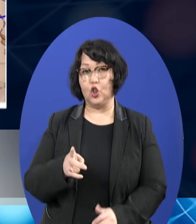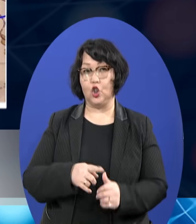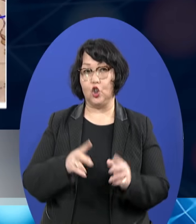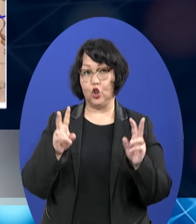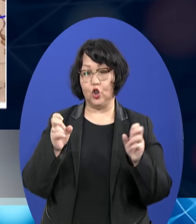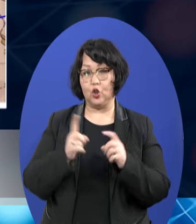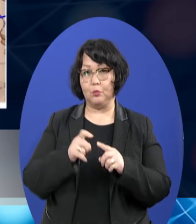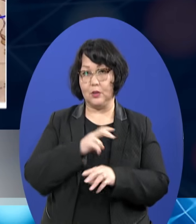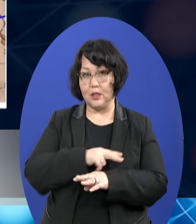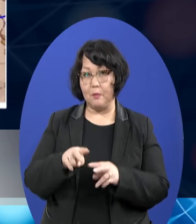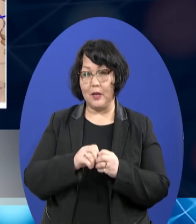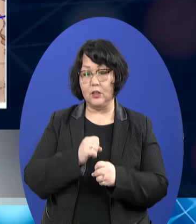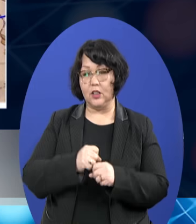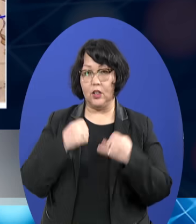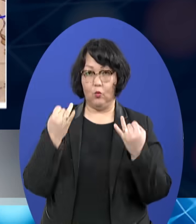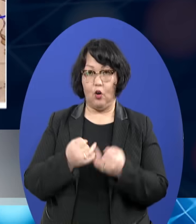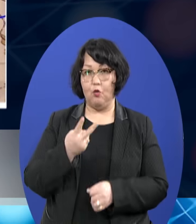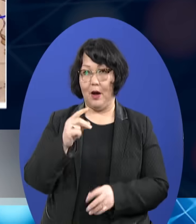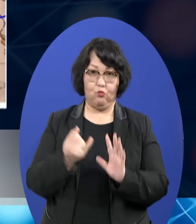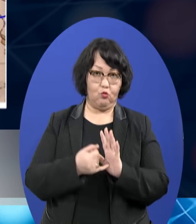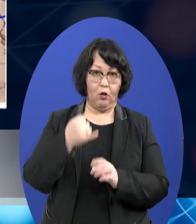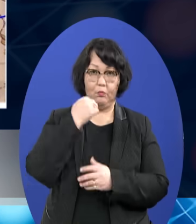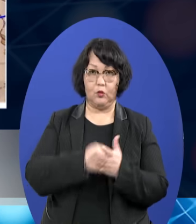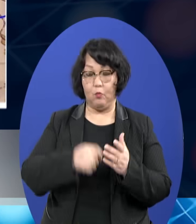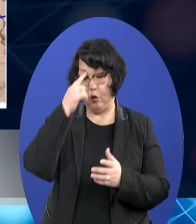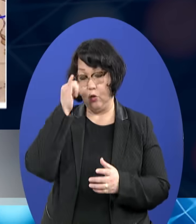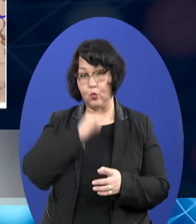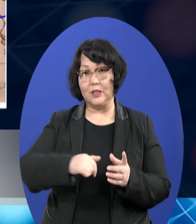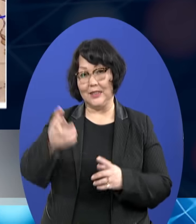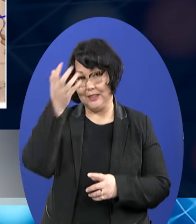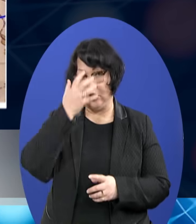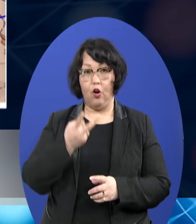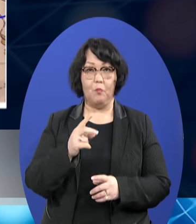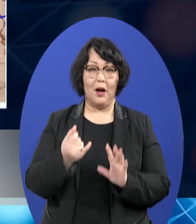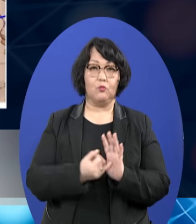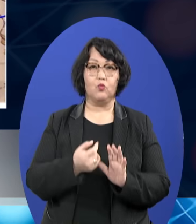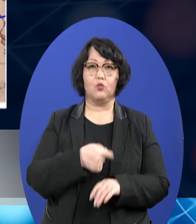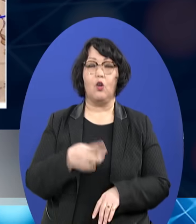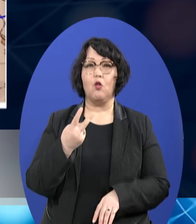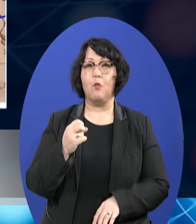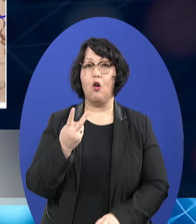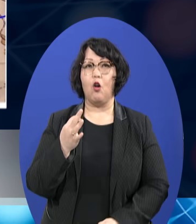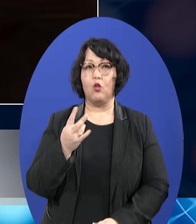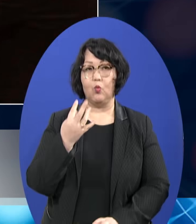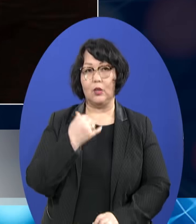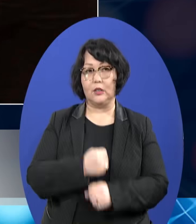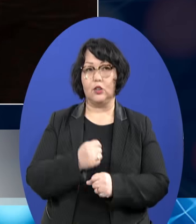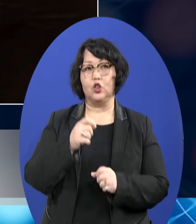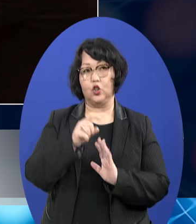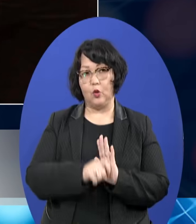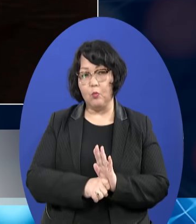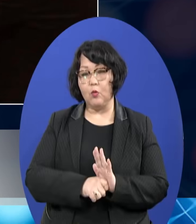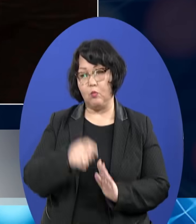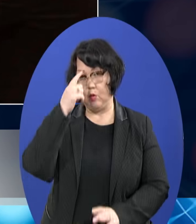Монгол Улсын их хурлаас 2016 онд баталсан Монгол Улсын засгийн газрын 2016-аас 2020 оны үйл ажиллагааны хөтөлбөр болон